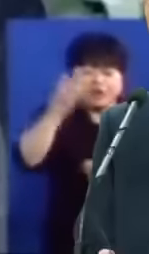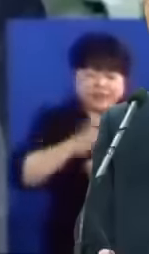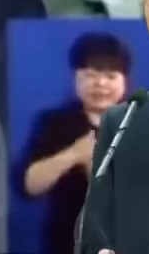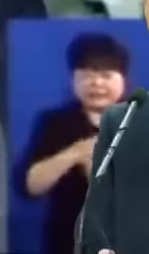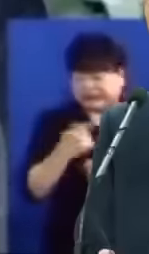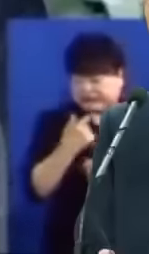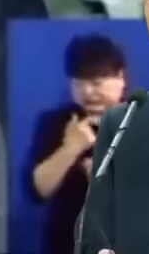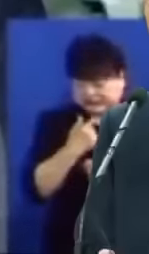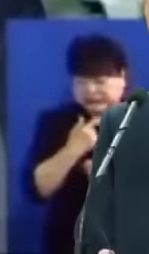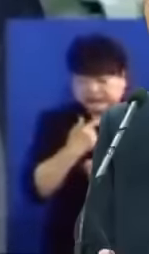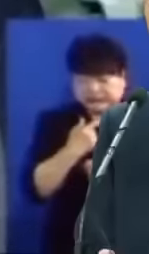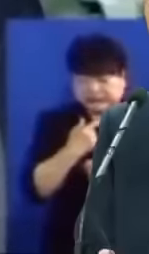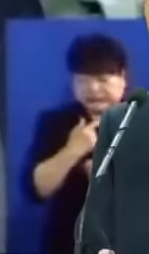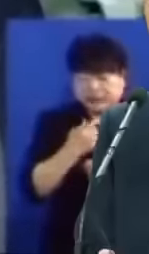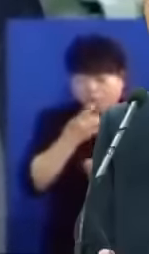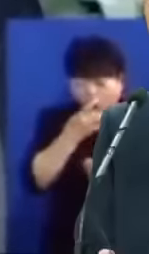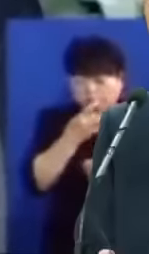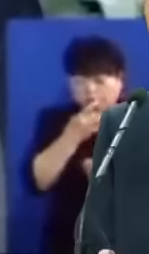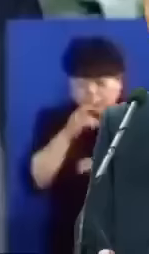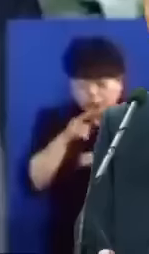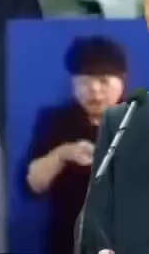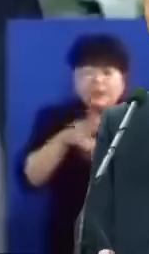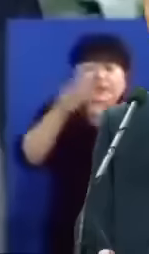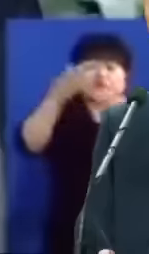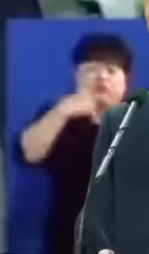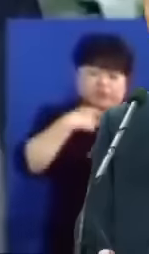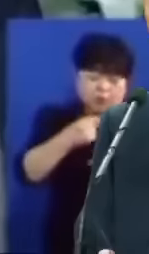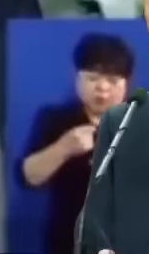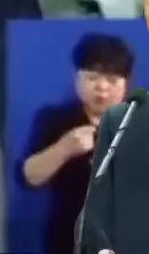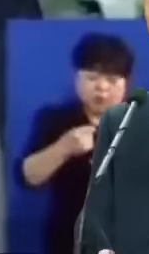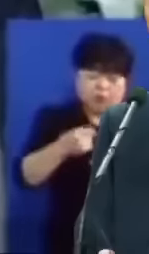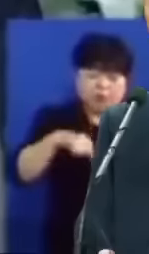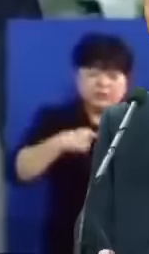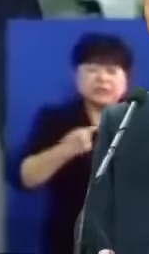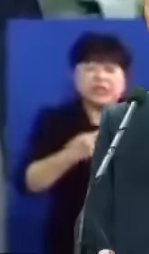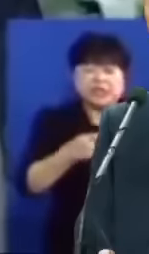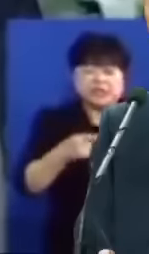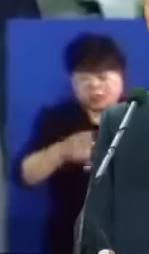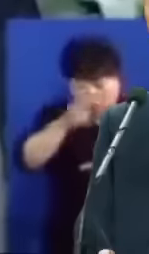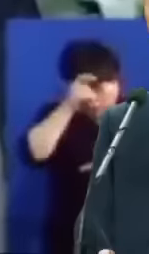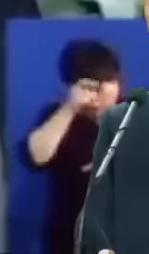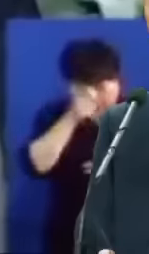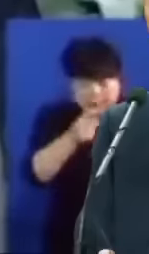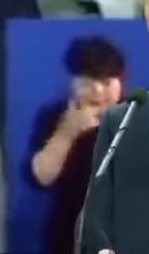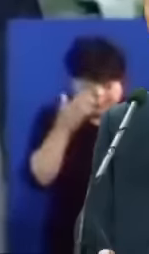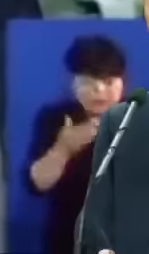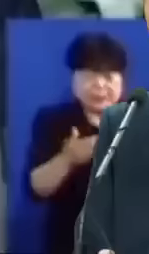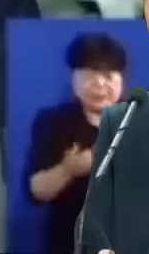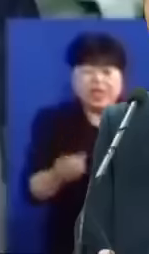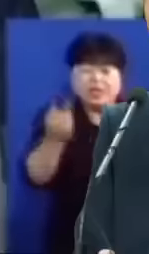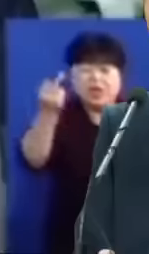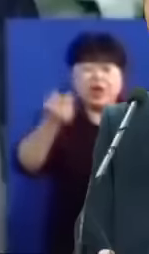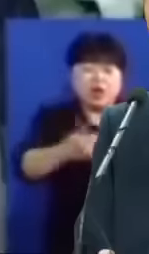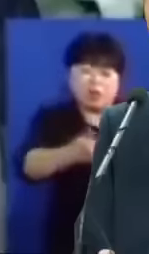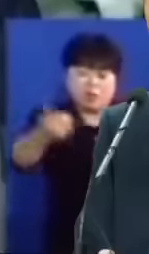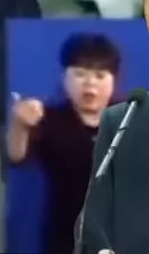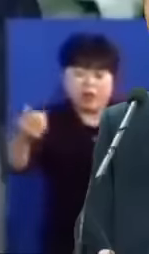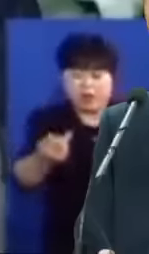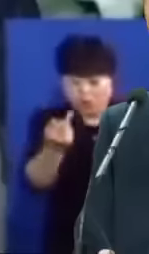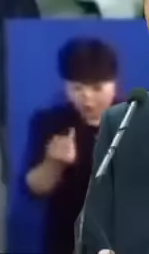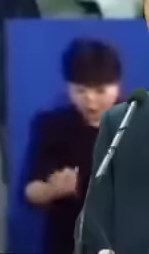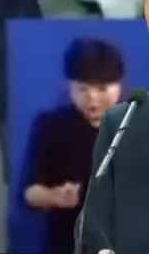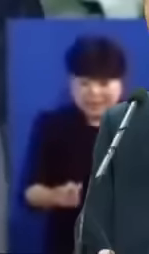나는 안 그럴랍니다. 나는 곡식으로서 제물을 드리겠습니다. 자기 주권 행사를 하니까 하나님은 가인을 멀리했습니다.